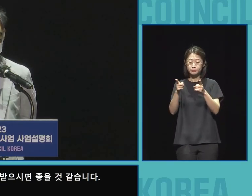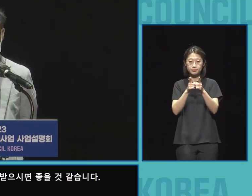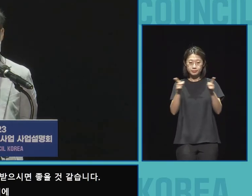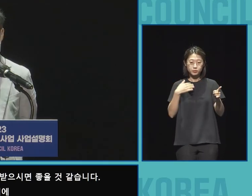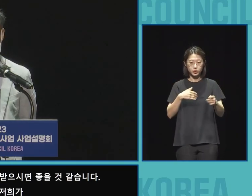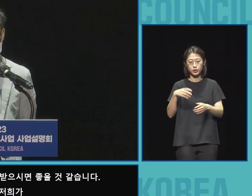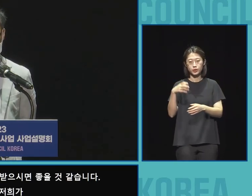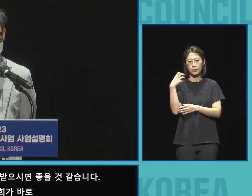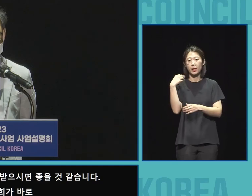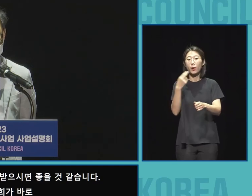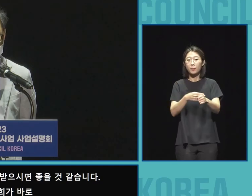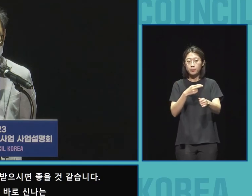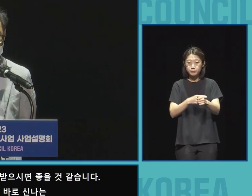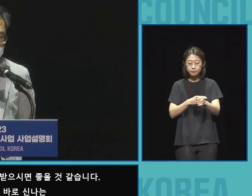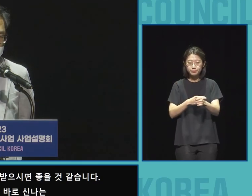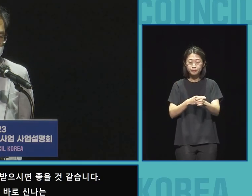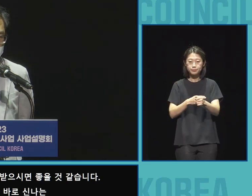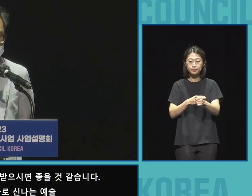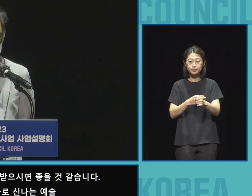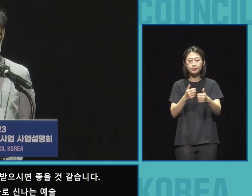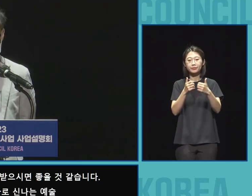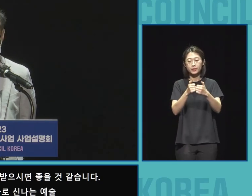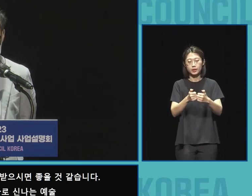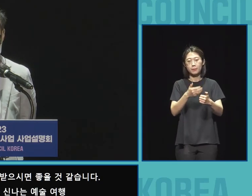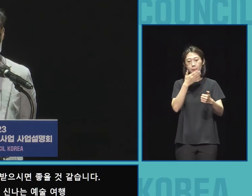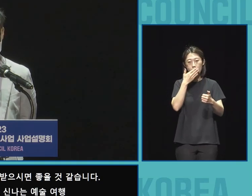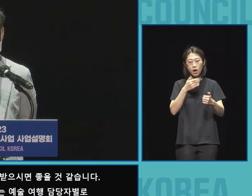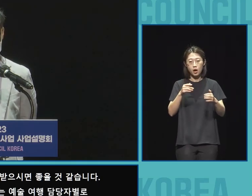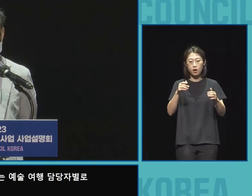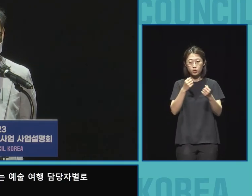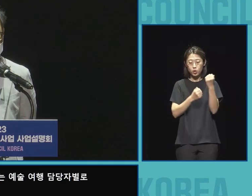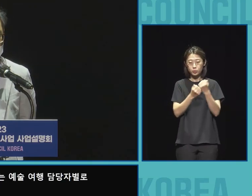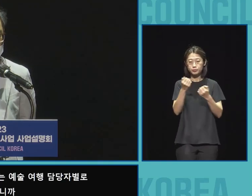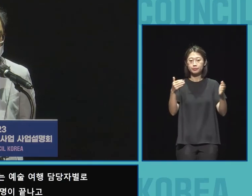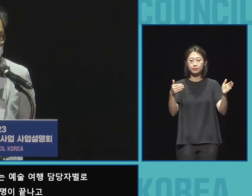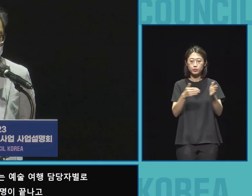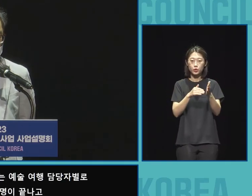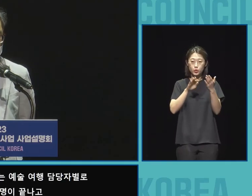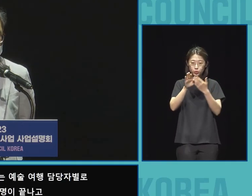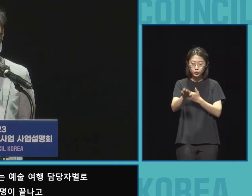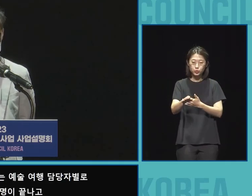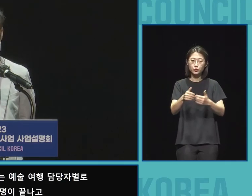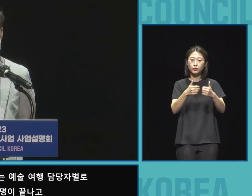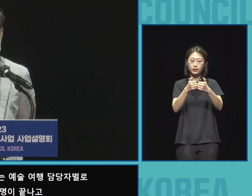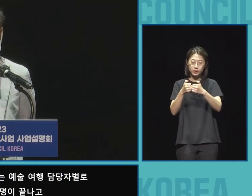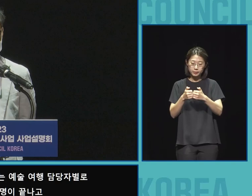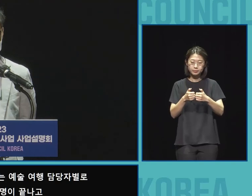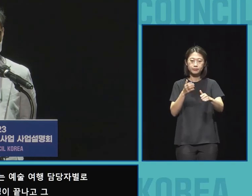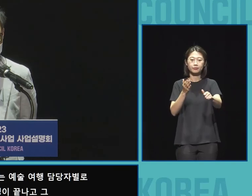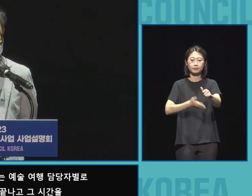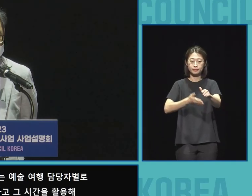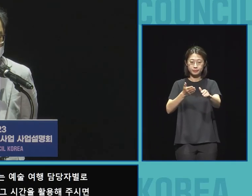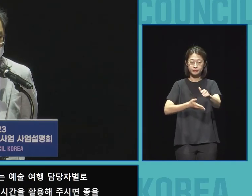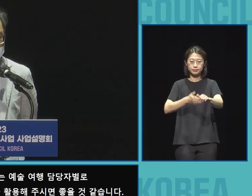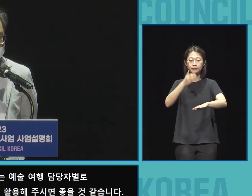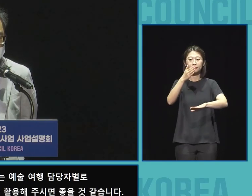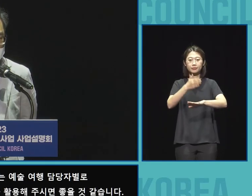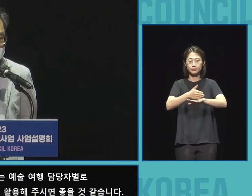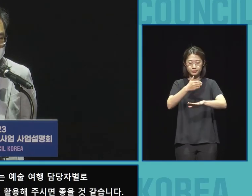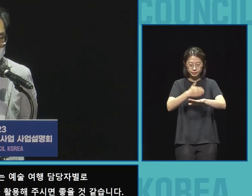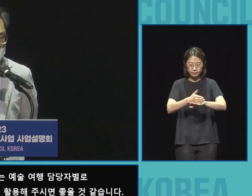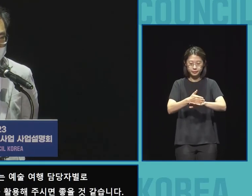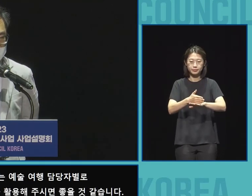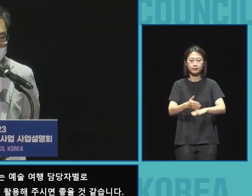여행 그 담당자별로 저희가 배치가 되어 있으니까요 설명이 끝나고 그 시간을 활용을 해 주시면 좋을 것 같습니다 이상으로